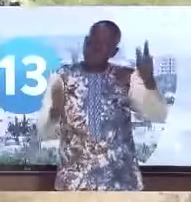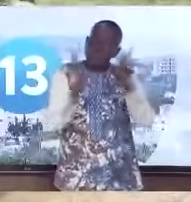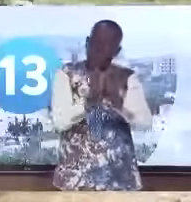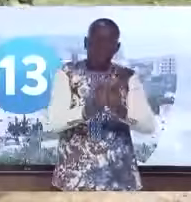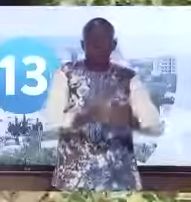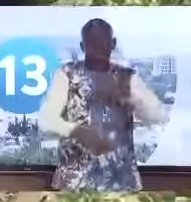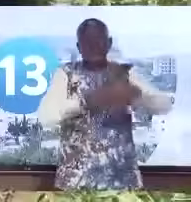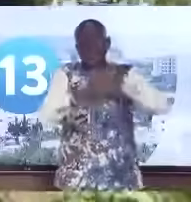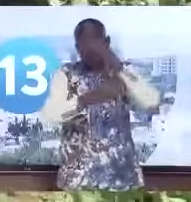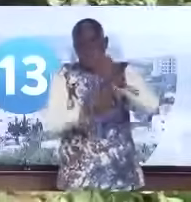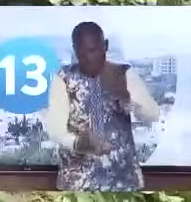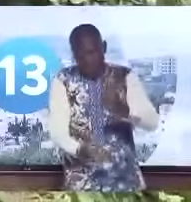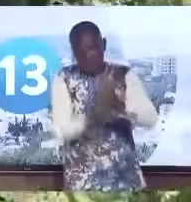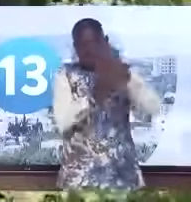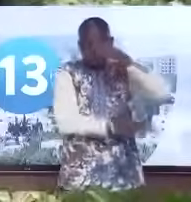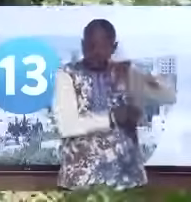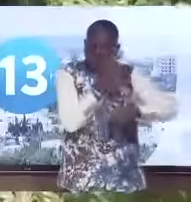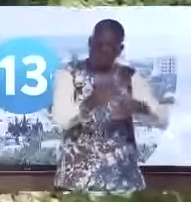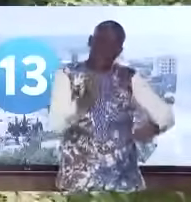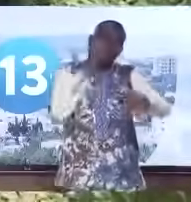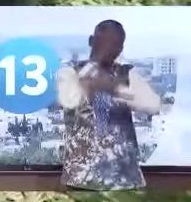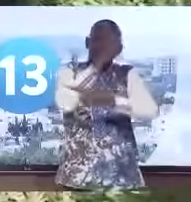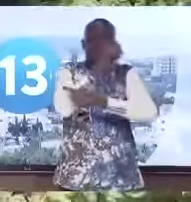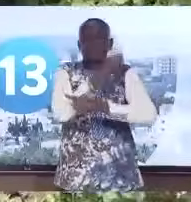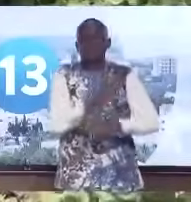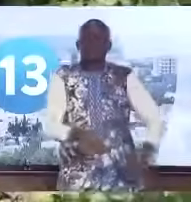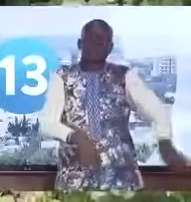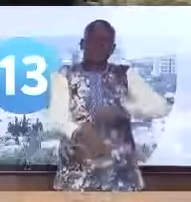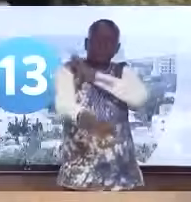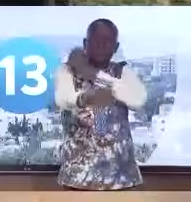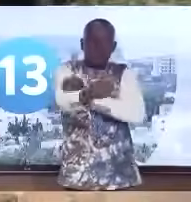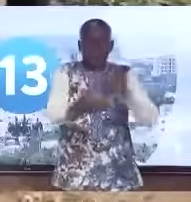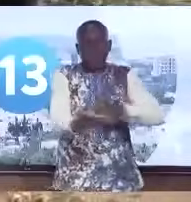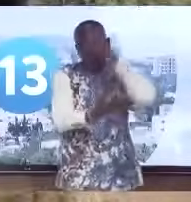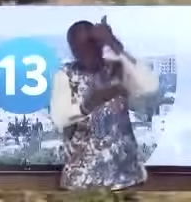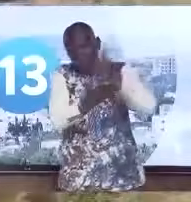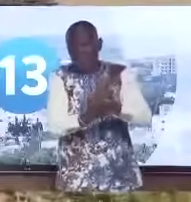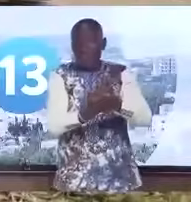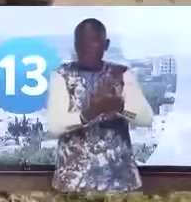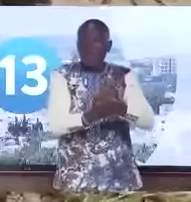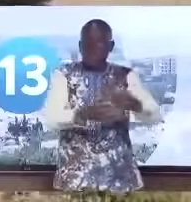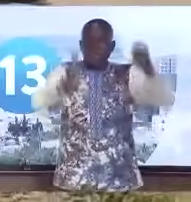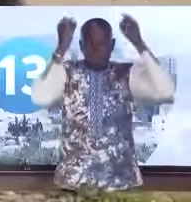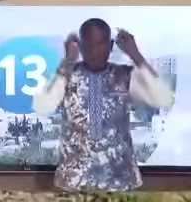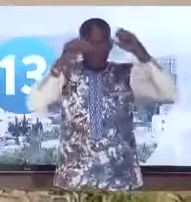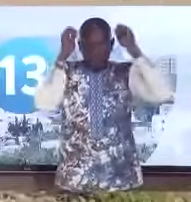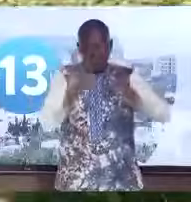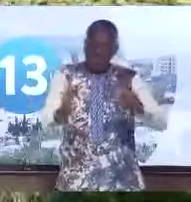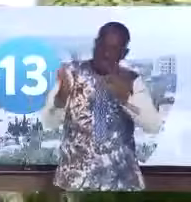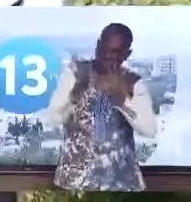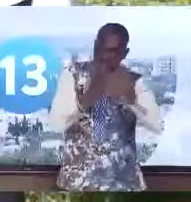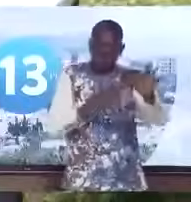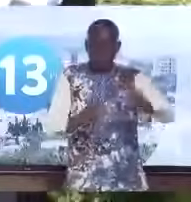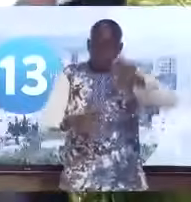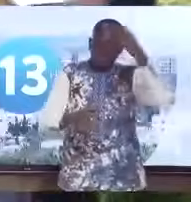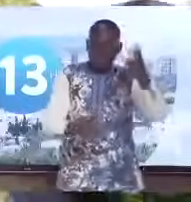constitutionnel est soutenu par la population de Zamsé et les autorités administratives. L'institution peut compter sur les deux entités